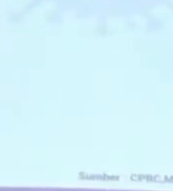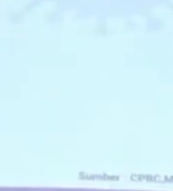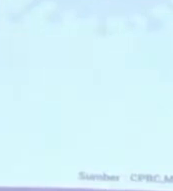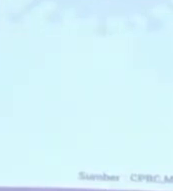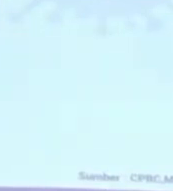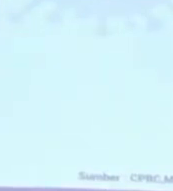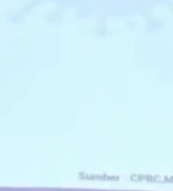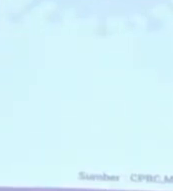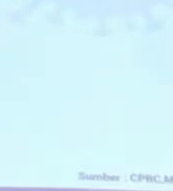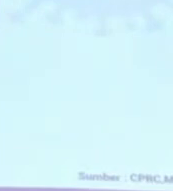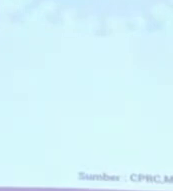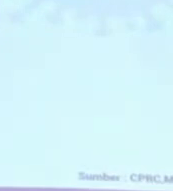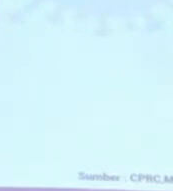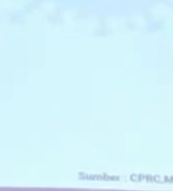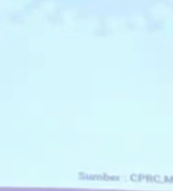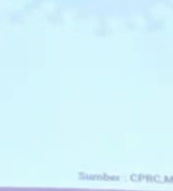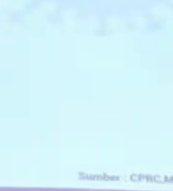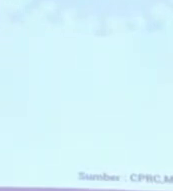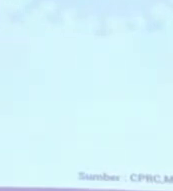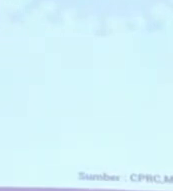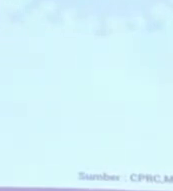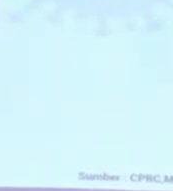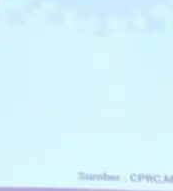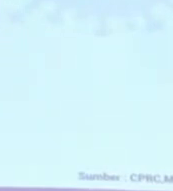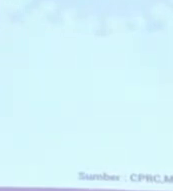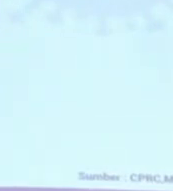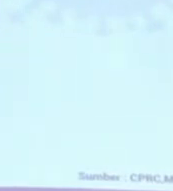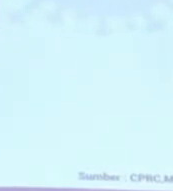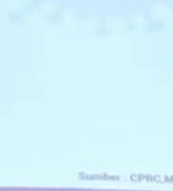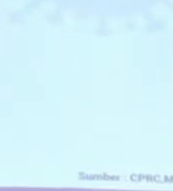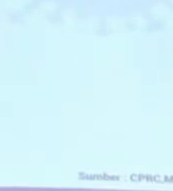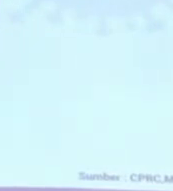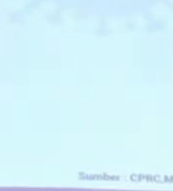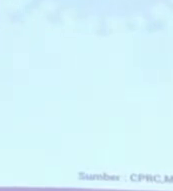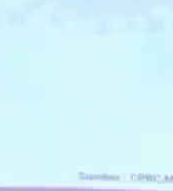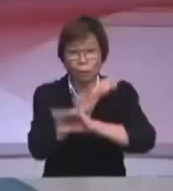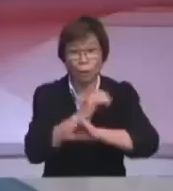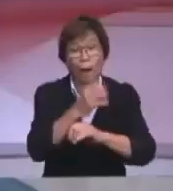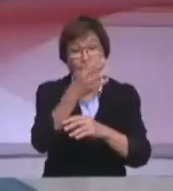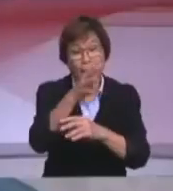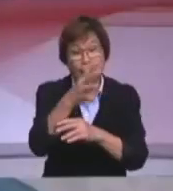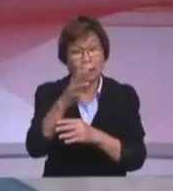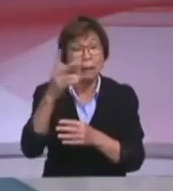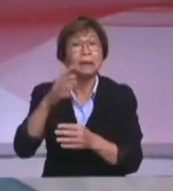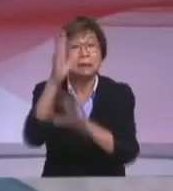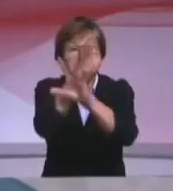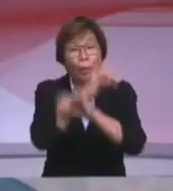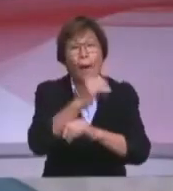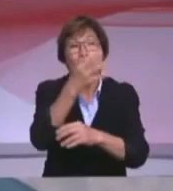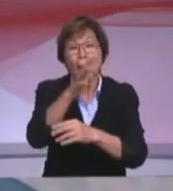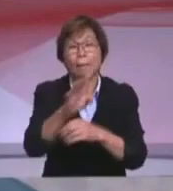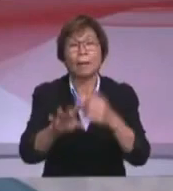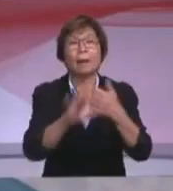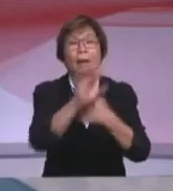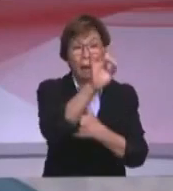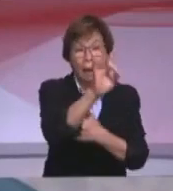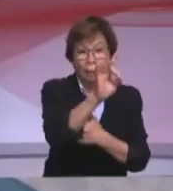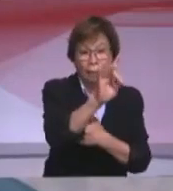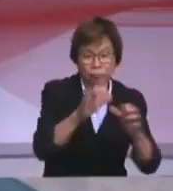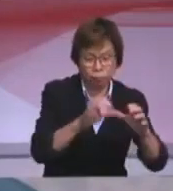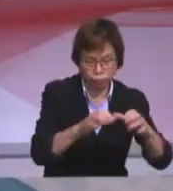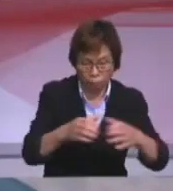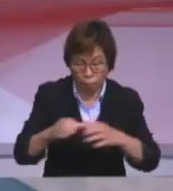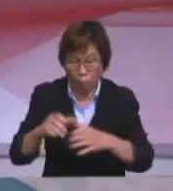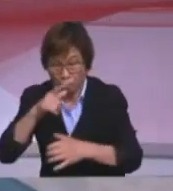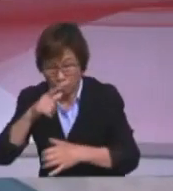dan 2 kes daripada lain-lain saringan COVID-19. Di Negeri Sarawak, 14 kes telah dikesan, 8 kes daripada kluster-kluster sedia